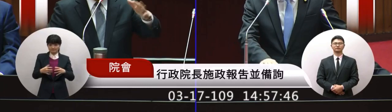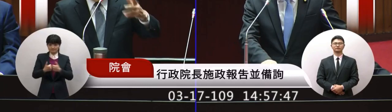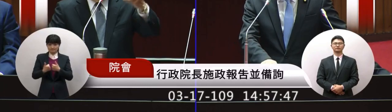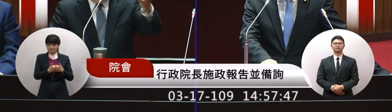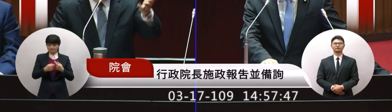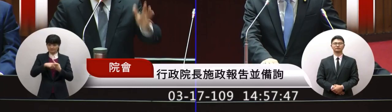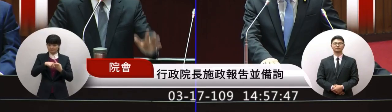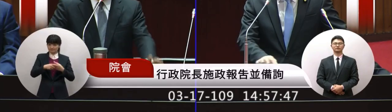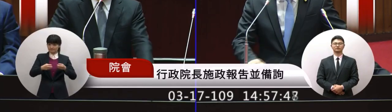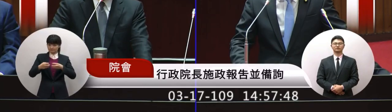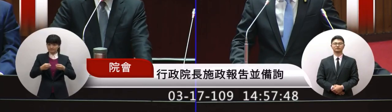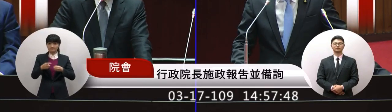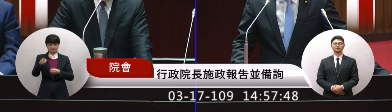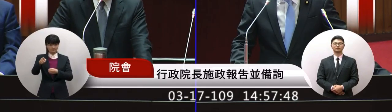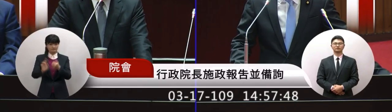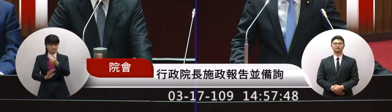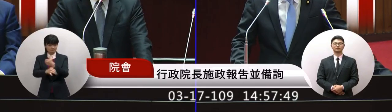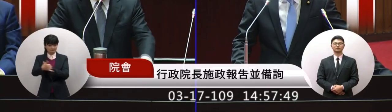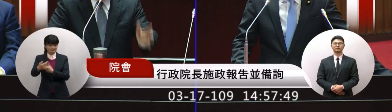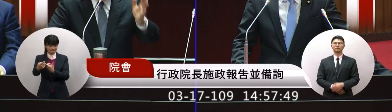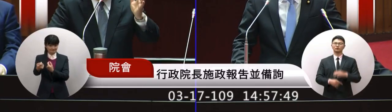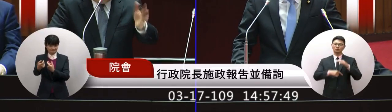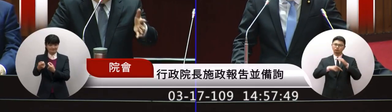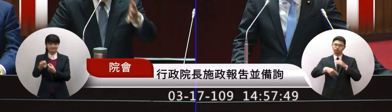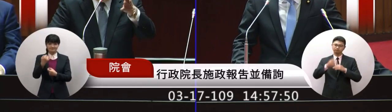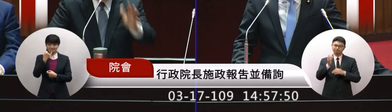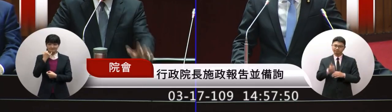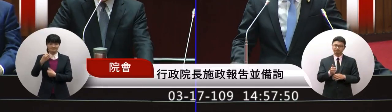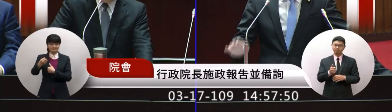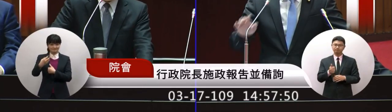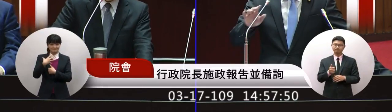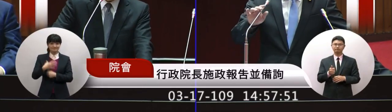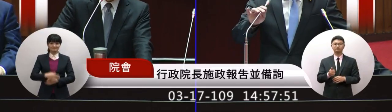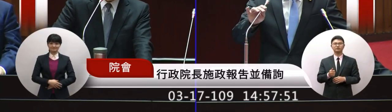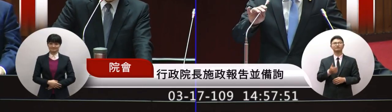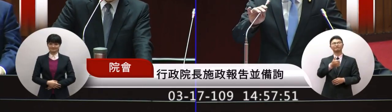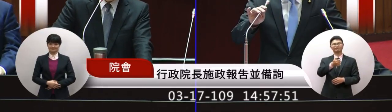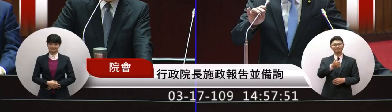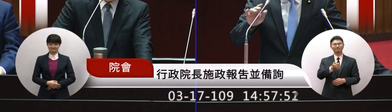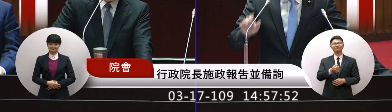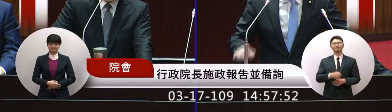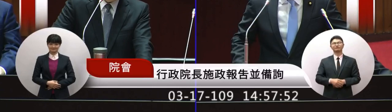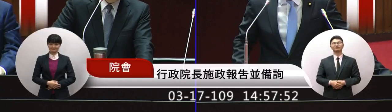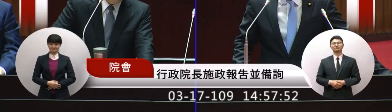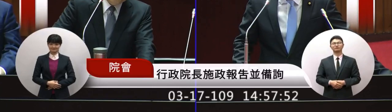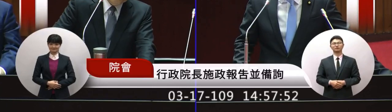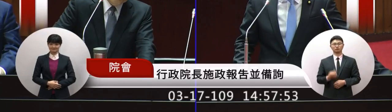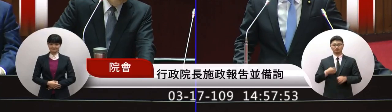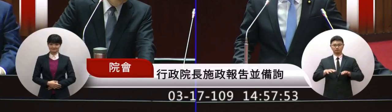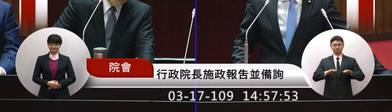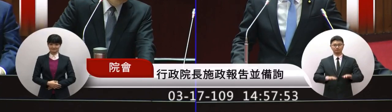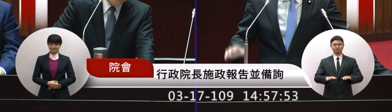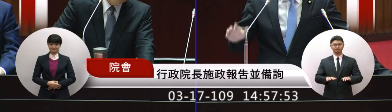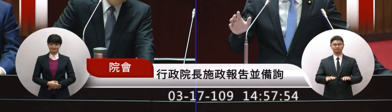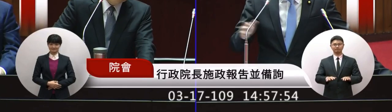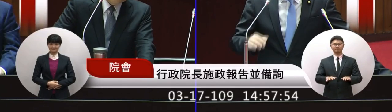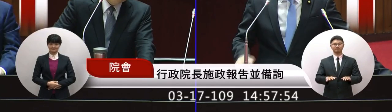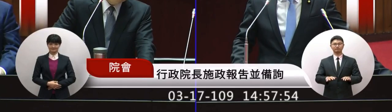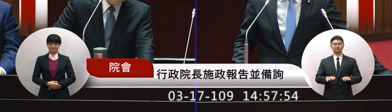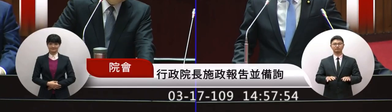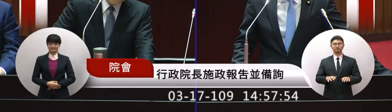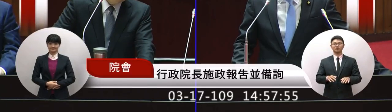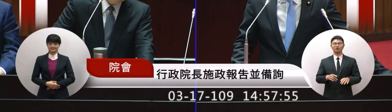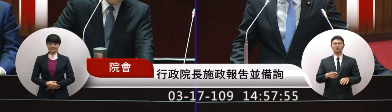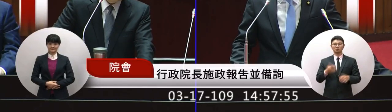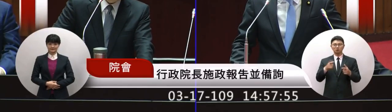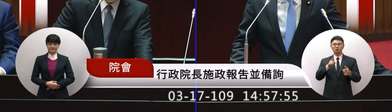家，可以点出来看哪一些方面我们做得不够，请多指教。 谢谢院长。院长，其实今天不是拿